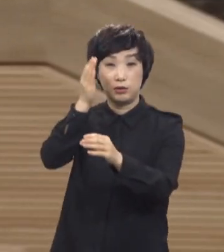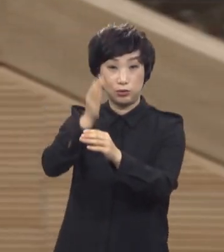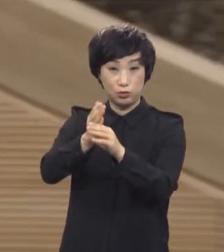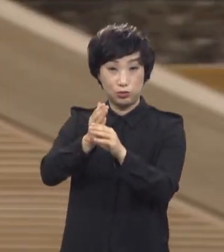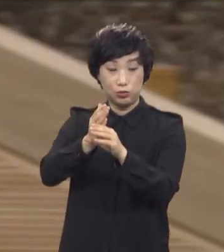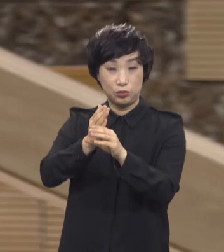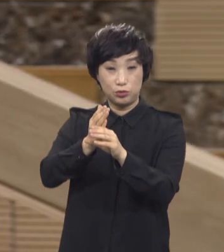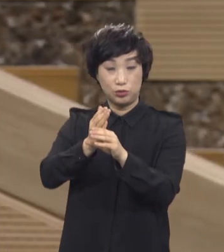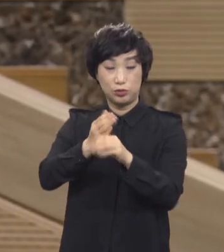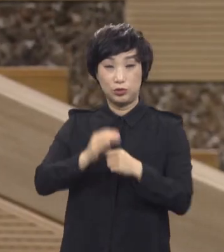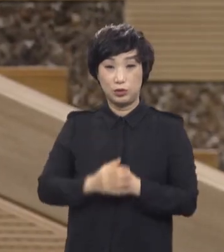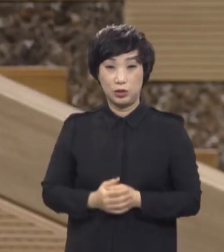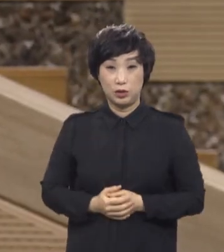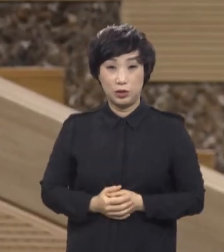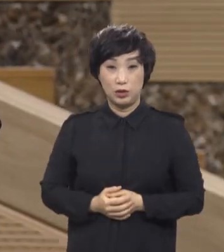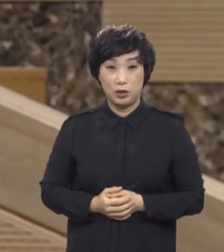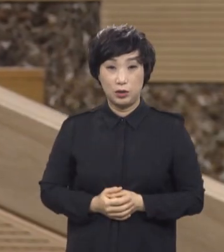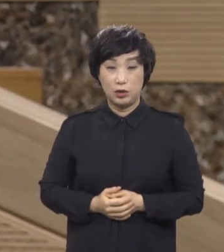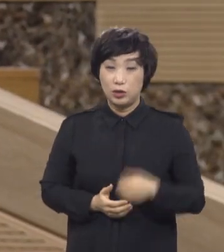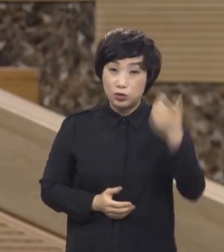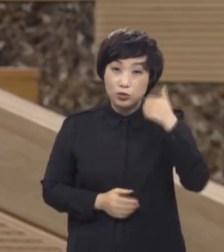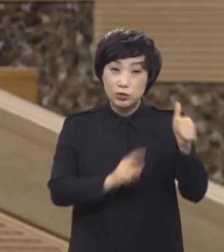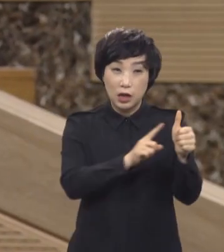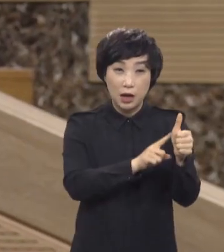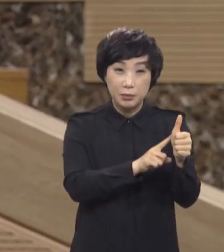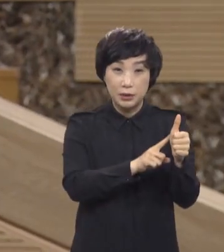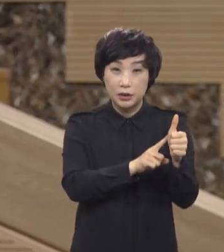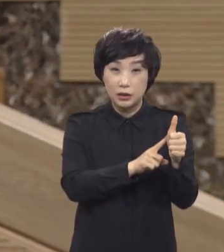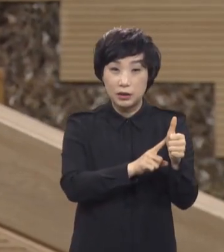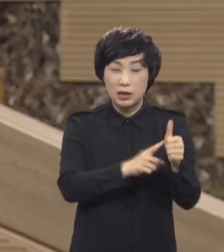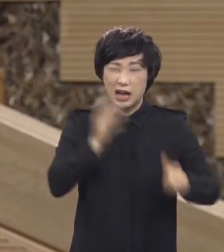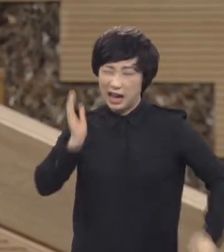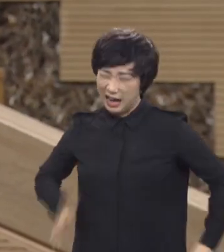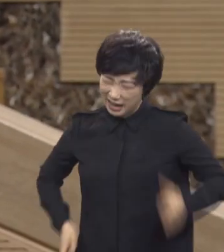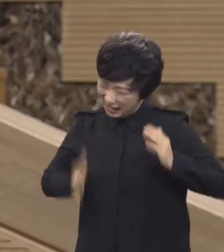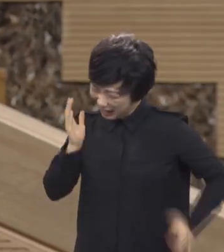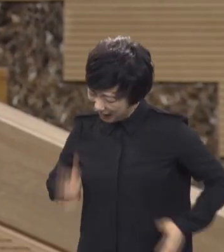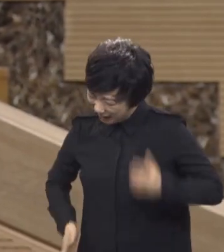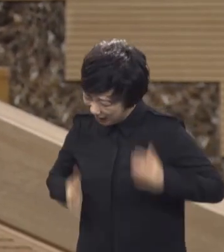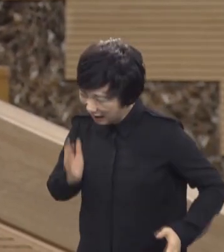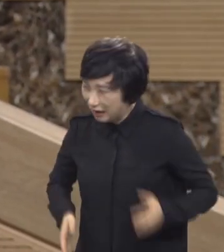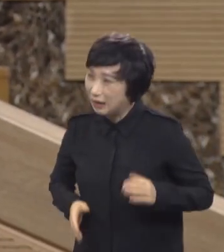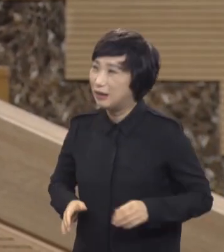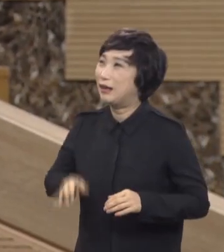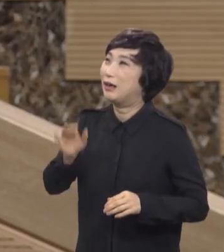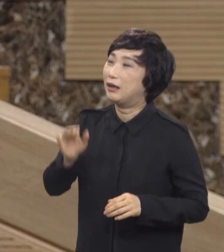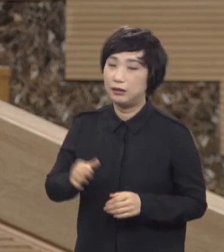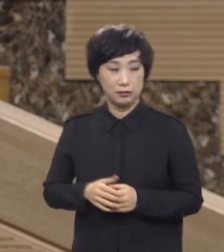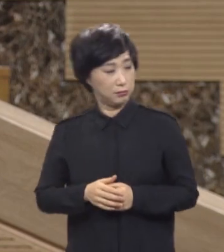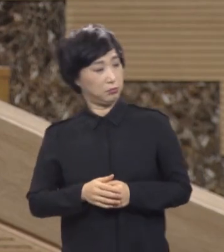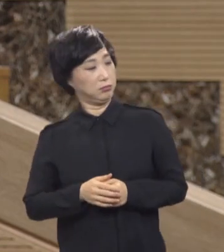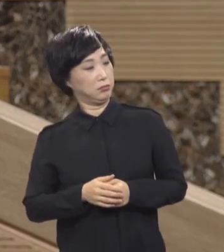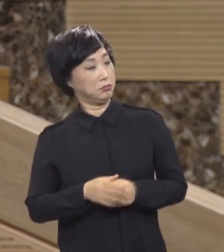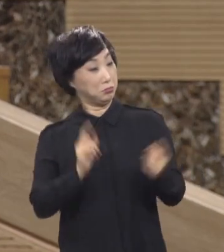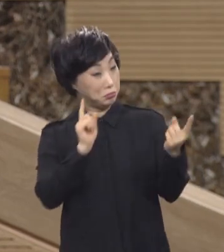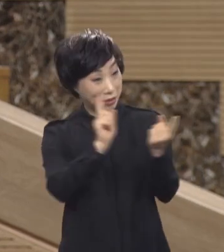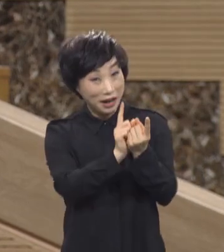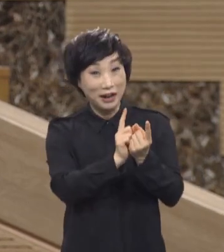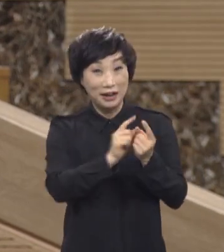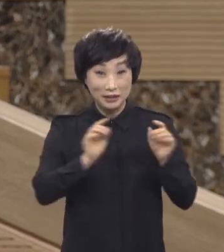때에 부처라니 사람 하나가 달려와요 주님이 그를 맞이합니다